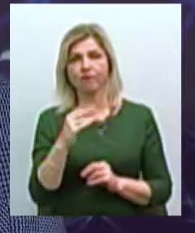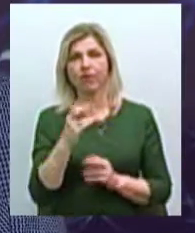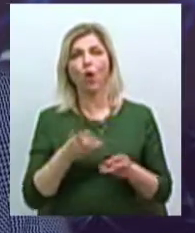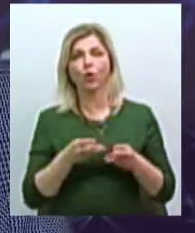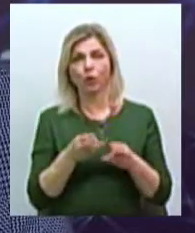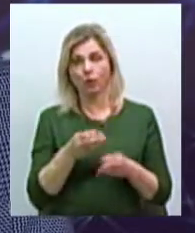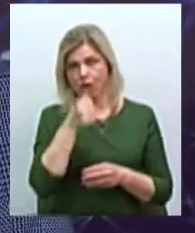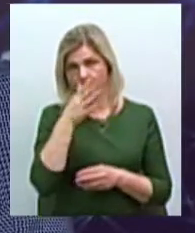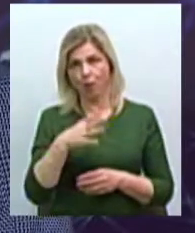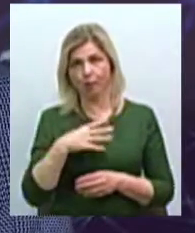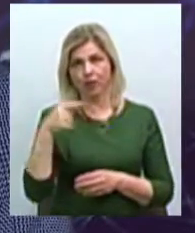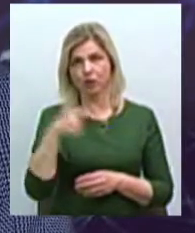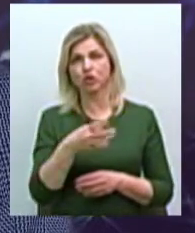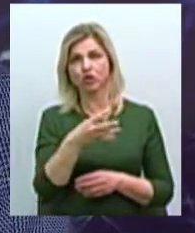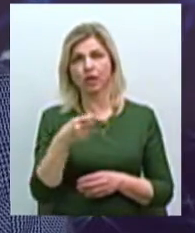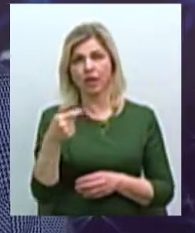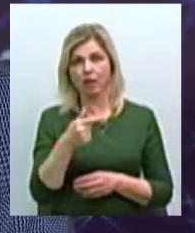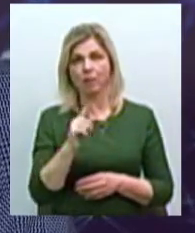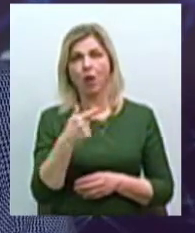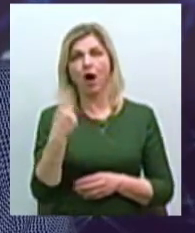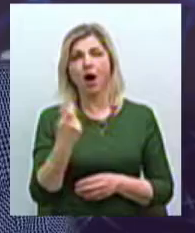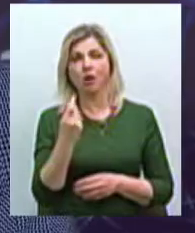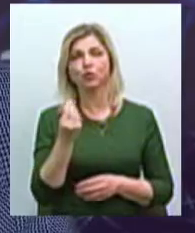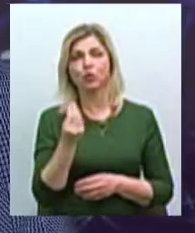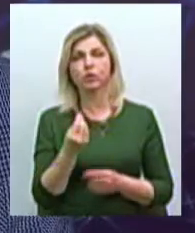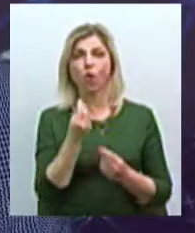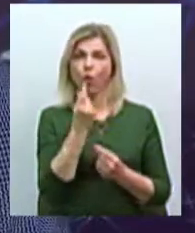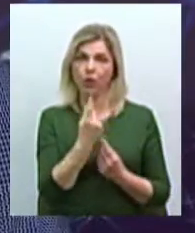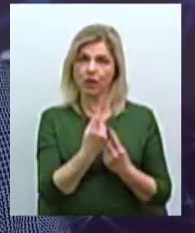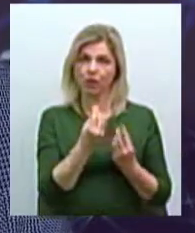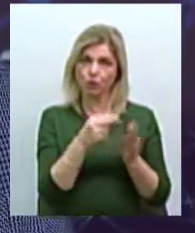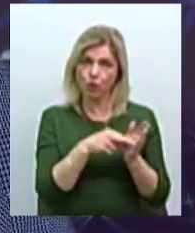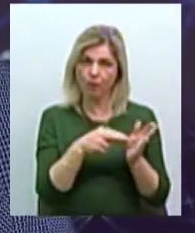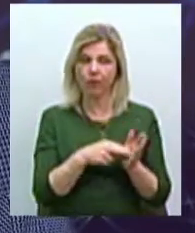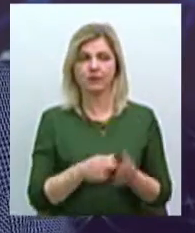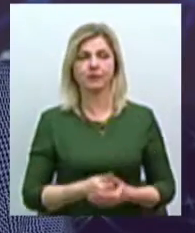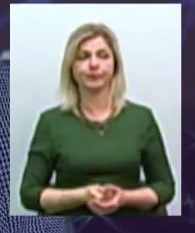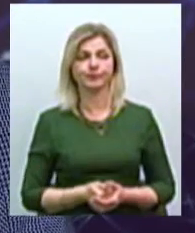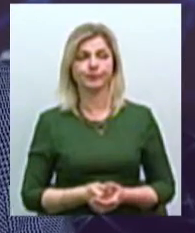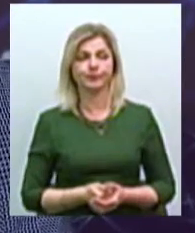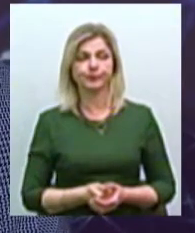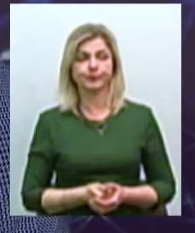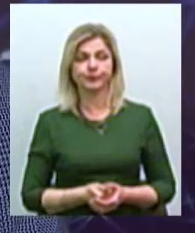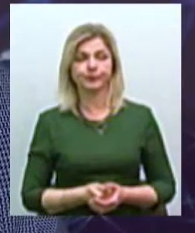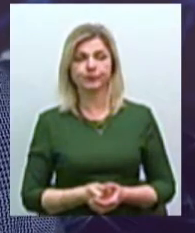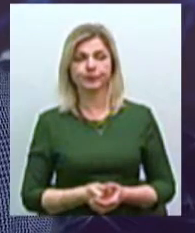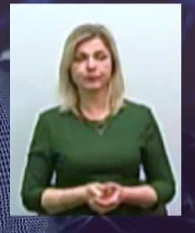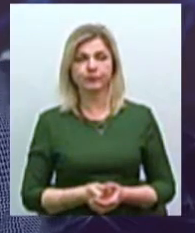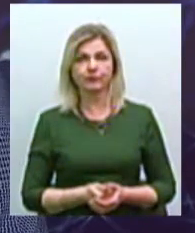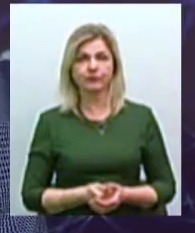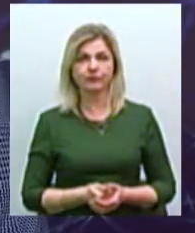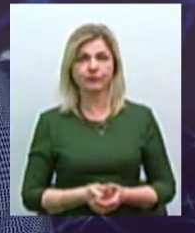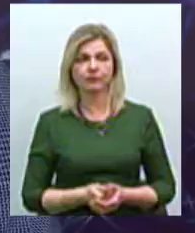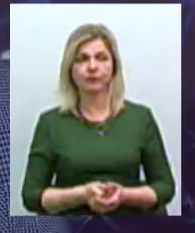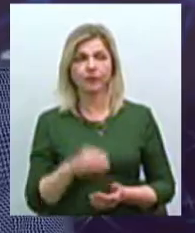быть 1400 гривен в связи с тем, что газ стоит одну стоимость и так далее, составляющие тарифы, которые